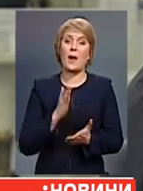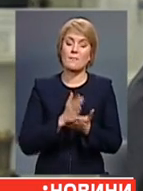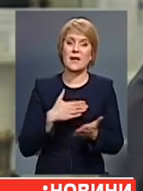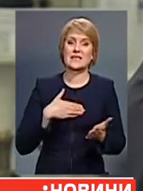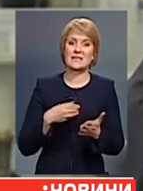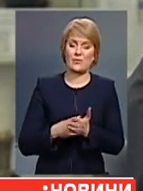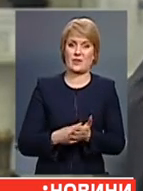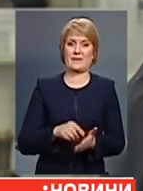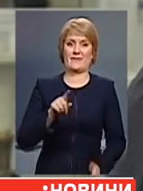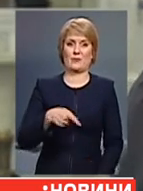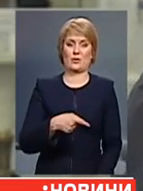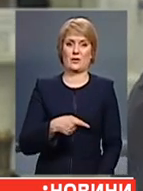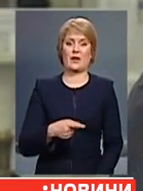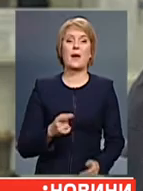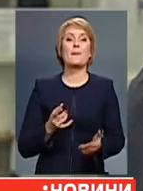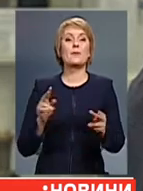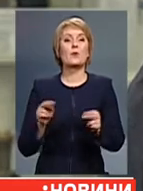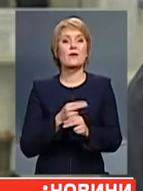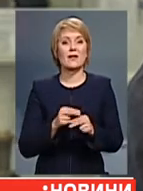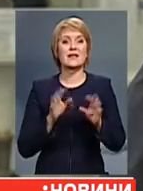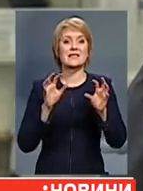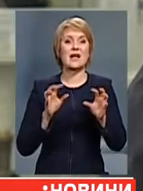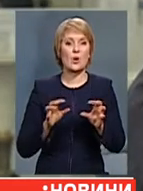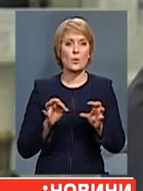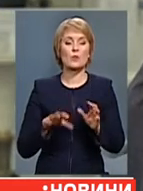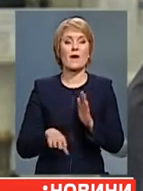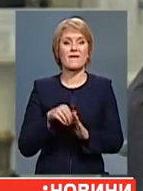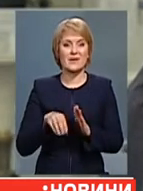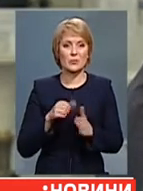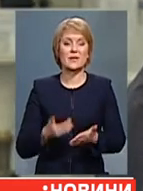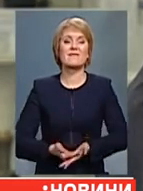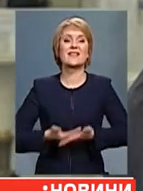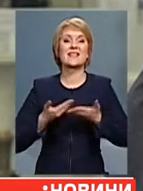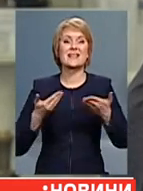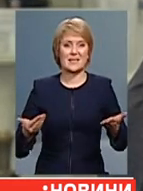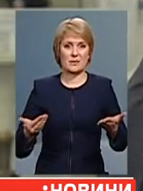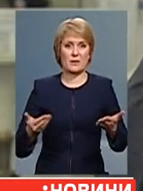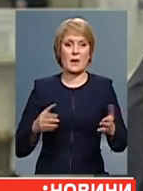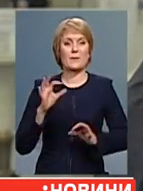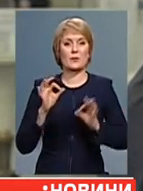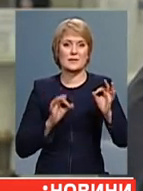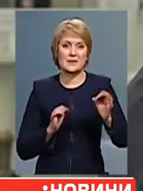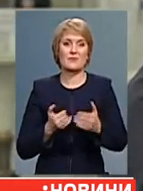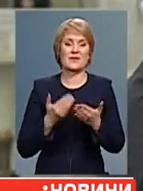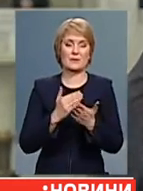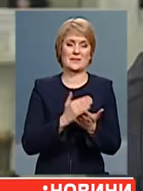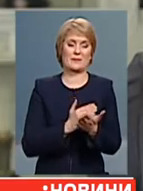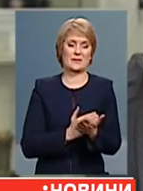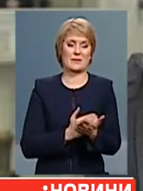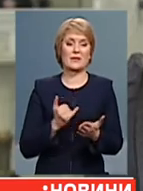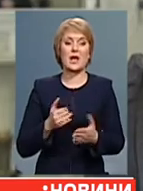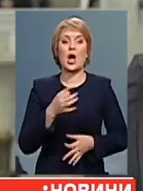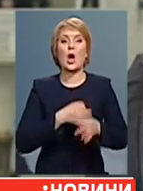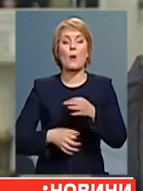на пропорційній основі за відкритими списками. І зараз продовжується засідання парламенту. Депутати обговорюють питання соціального захисту